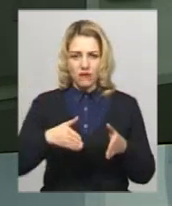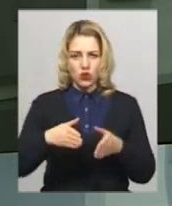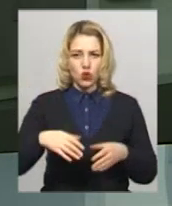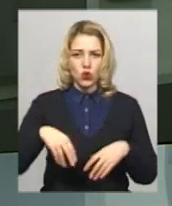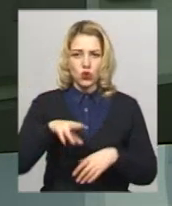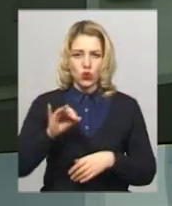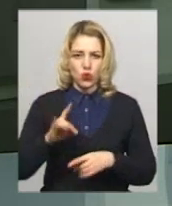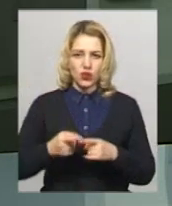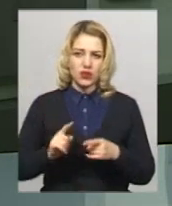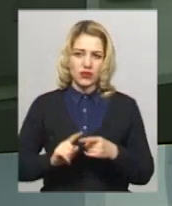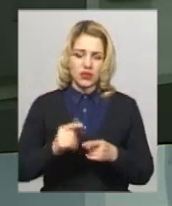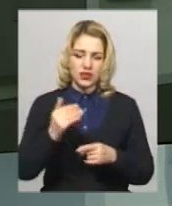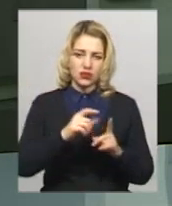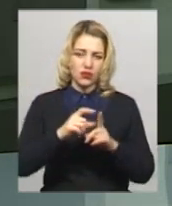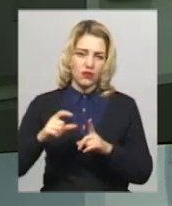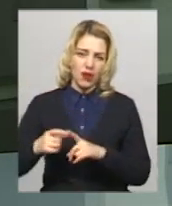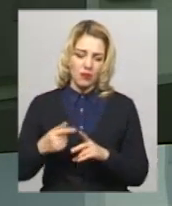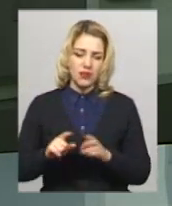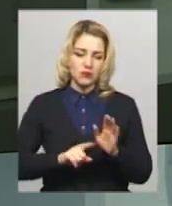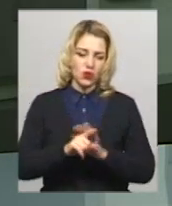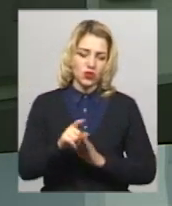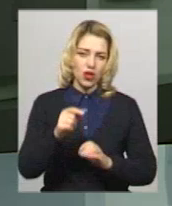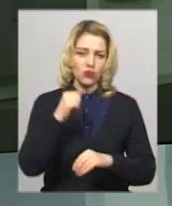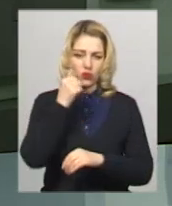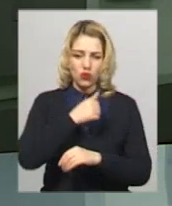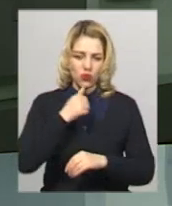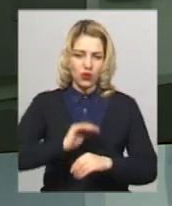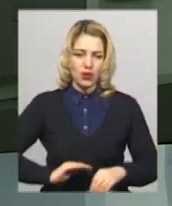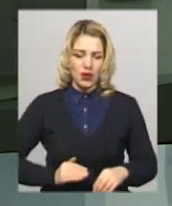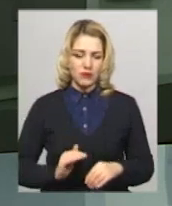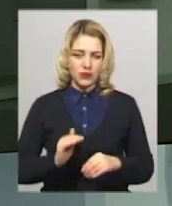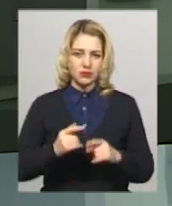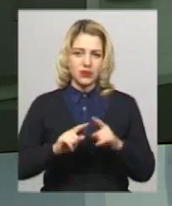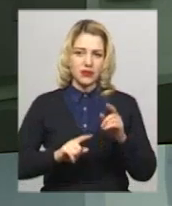За її словами, з початку року підрядники служби автомобільних доріг ліквідували